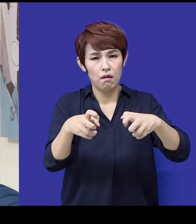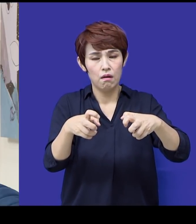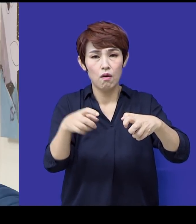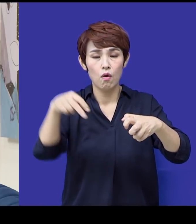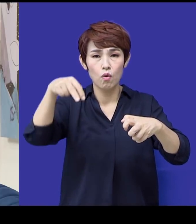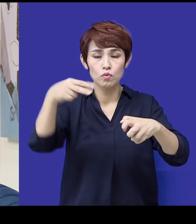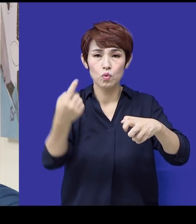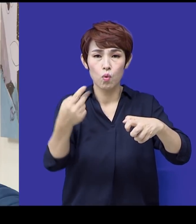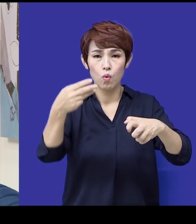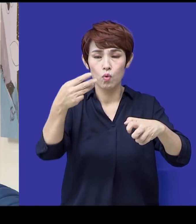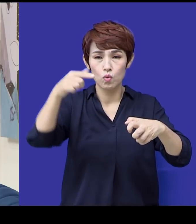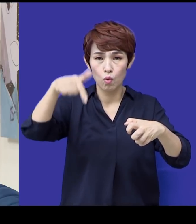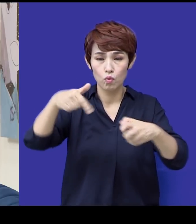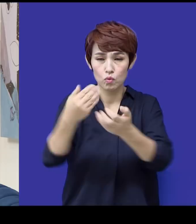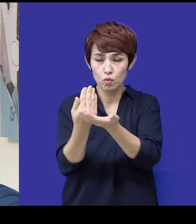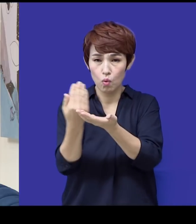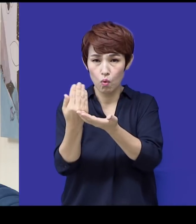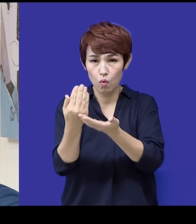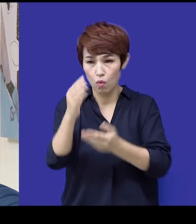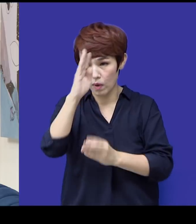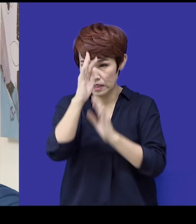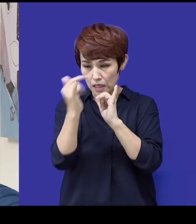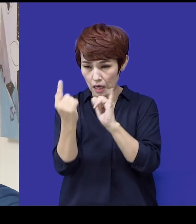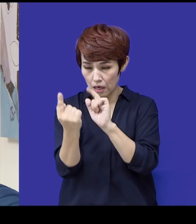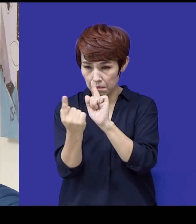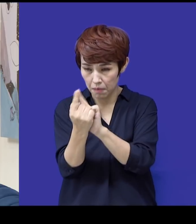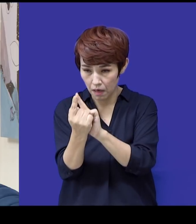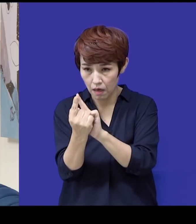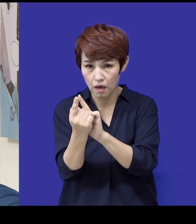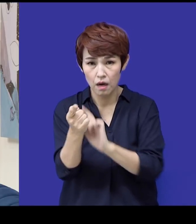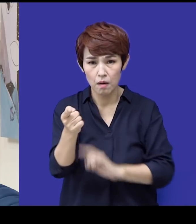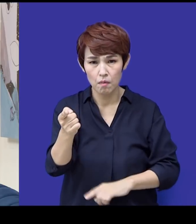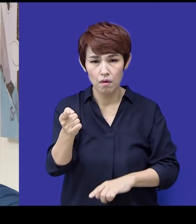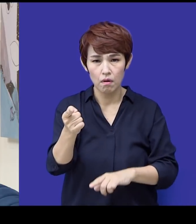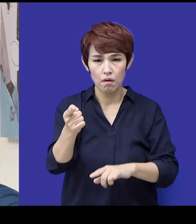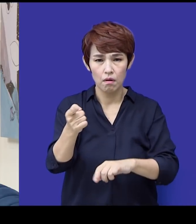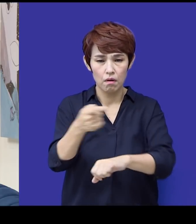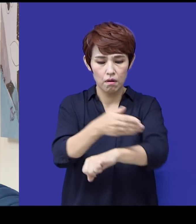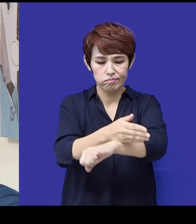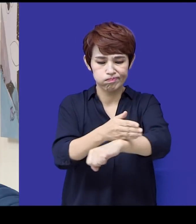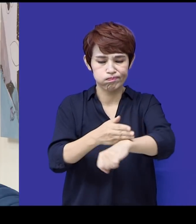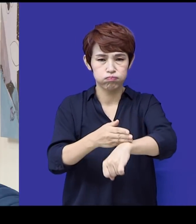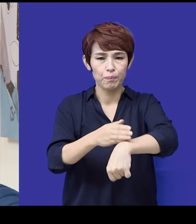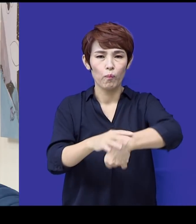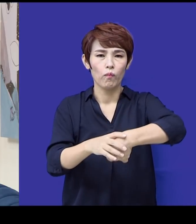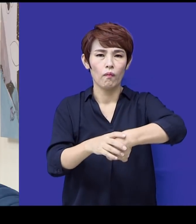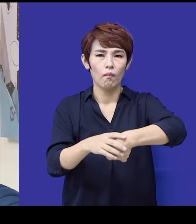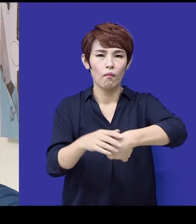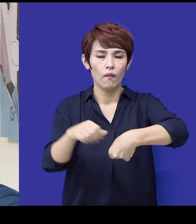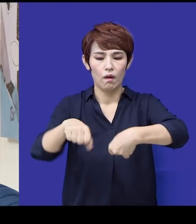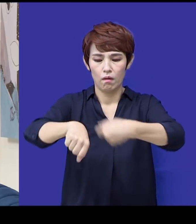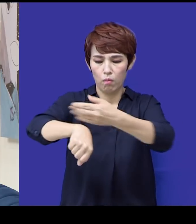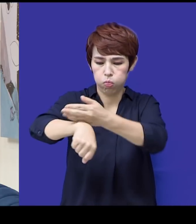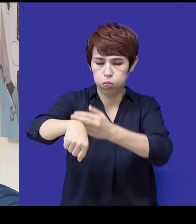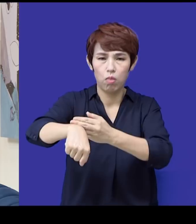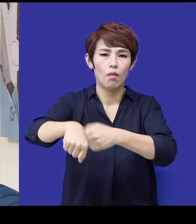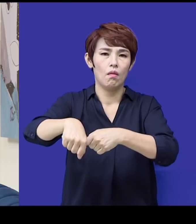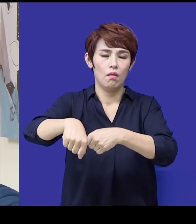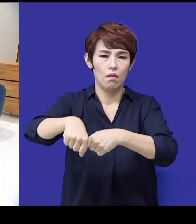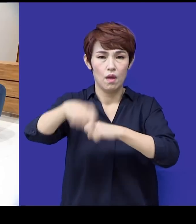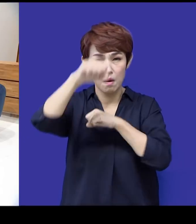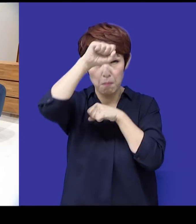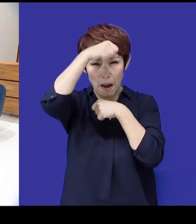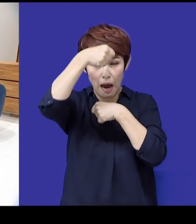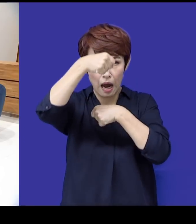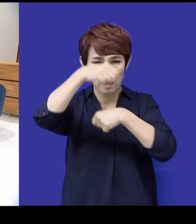소록돼 있는 입원 환자를 한번 전에 가서 봤더니 다 없는 환자들도 있더라고요. 네.